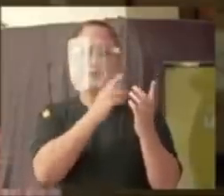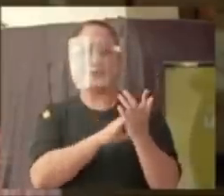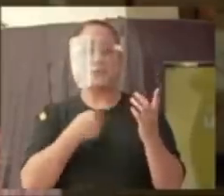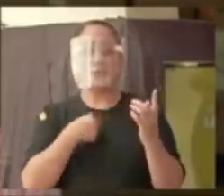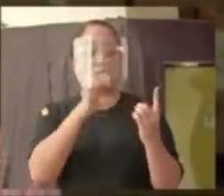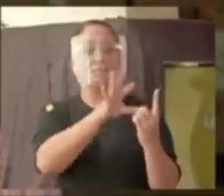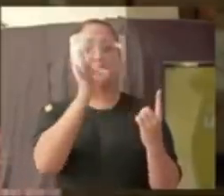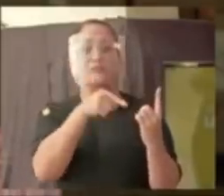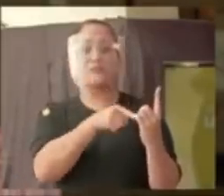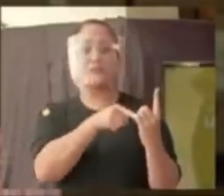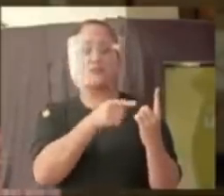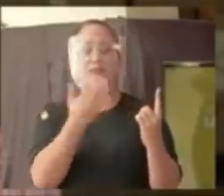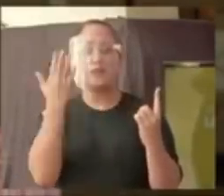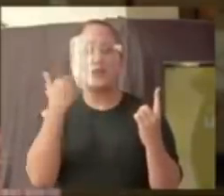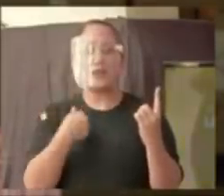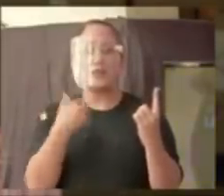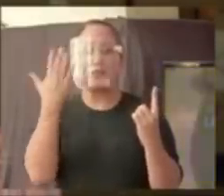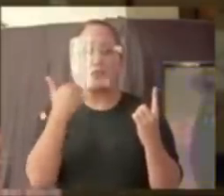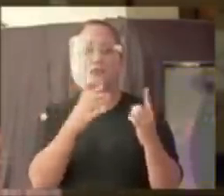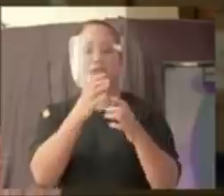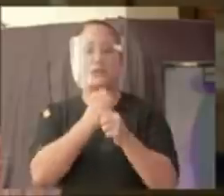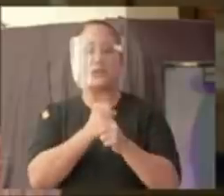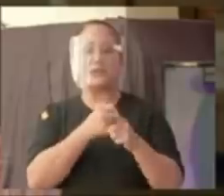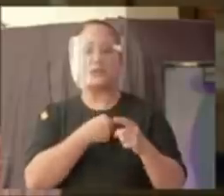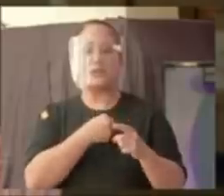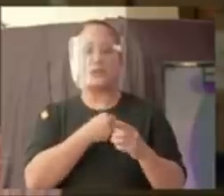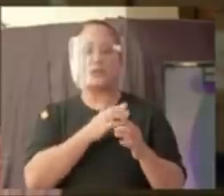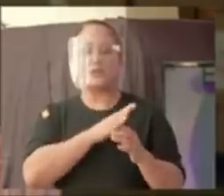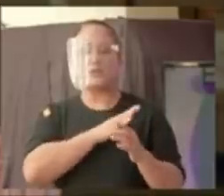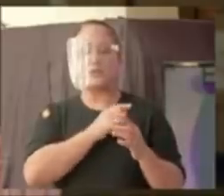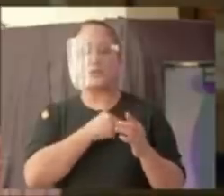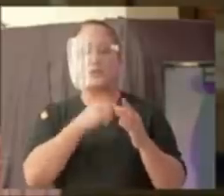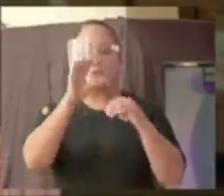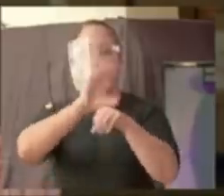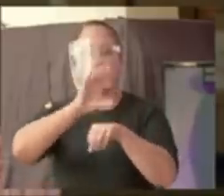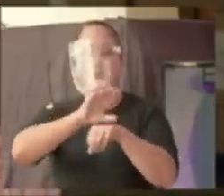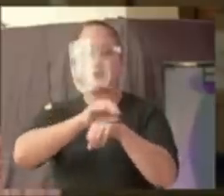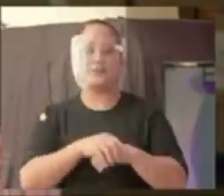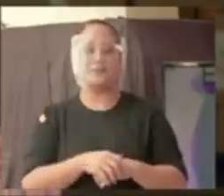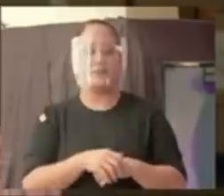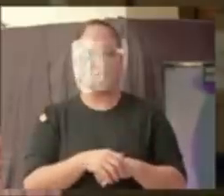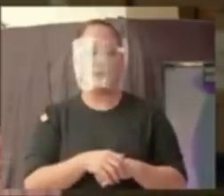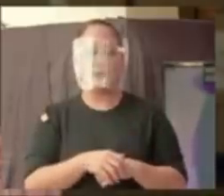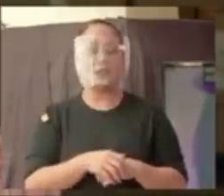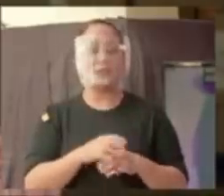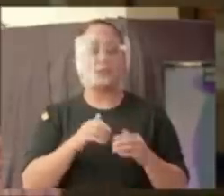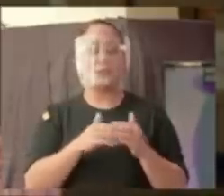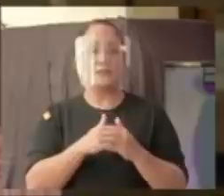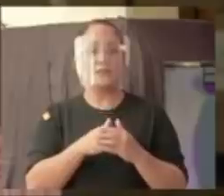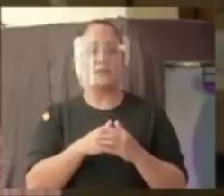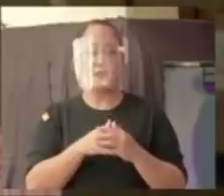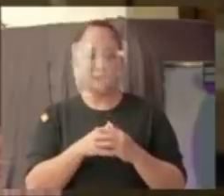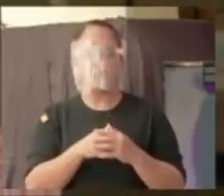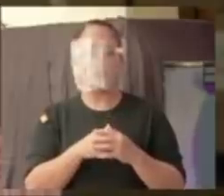ang pumili sa kanya, kundi nakuha rin niya ang kumpiyansa at tiwala ng simbahan. Narito rin ang ilang